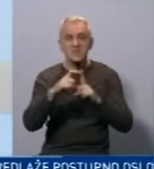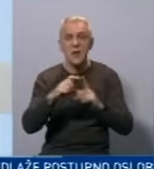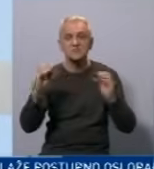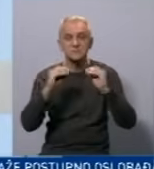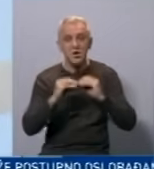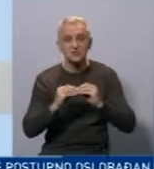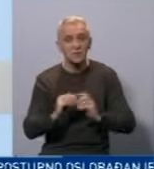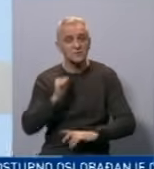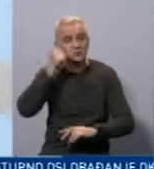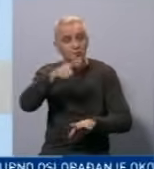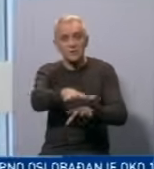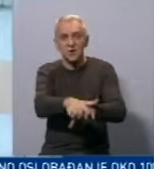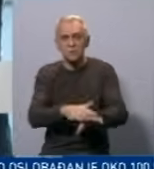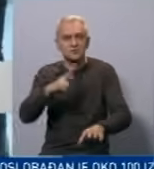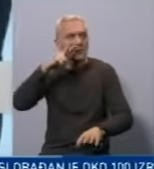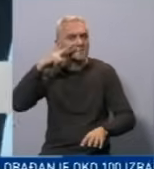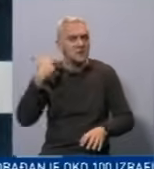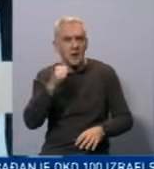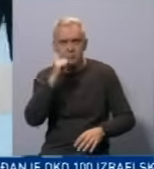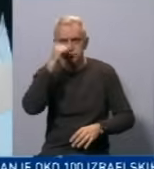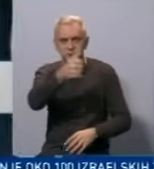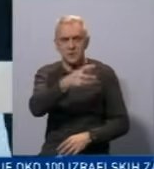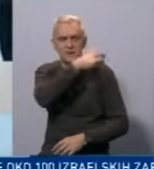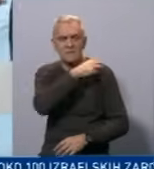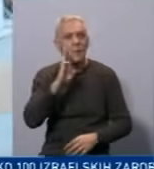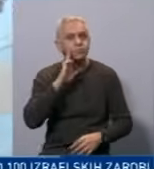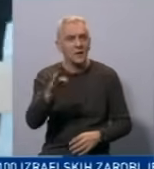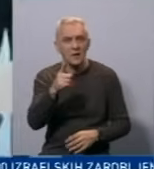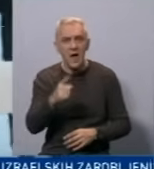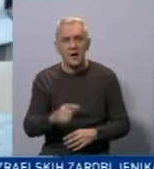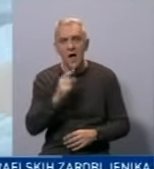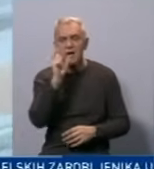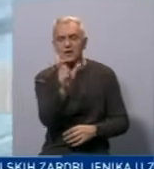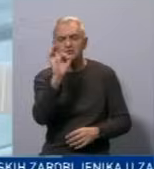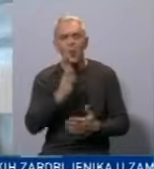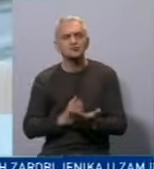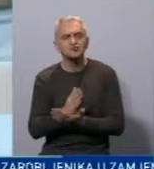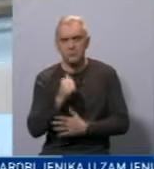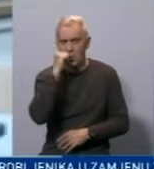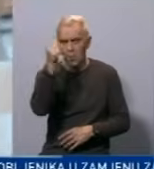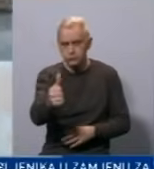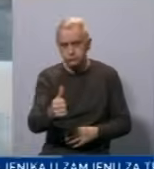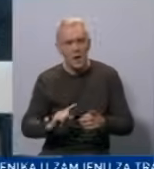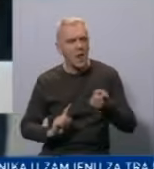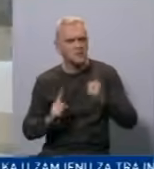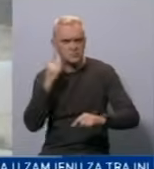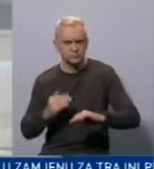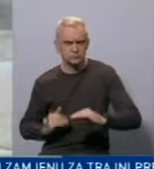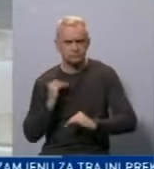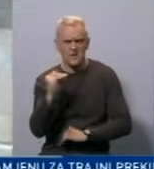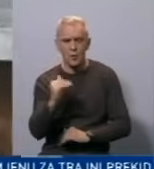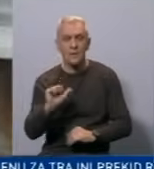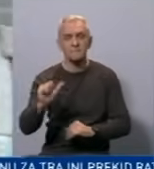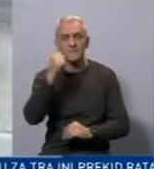i Hercegovine Denis Bećirović sutra počinje trodnevnu posjetu Kraljevini Belgiji. Riječ je o službenoj posjeti na najvišem nivou te